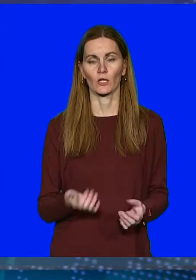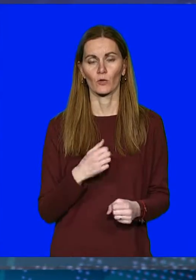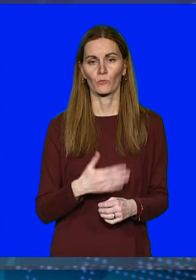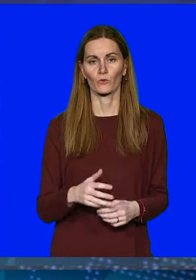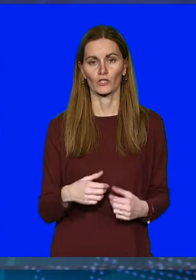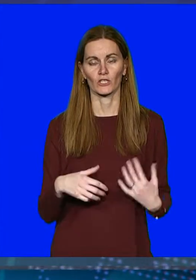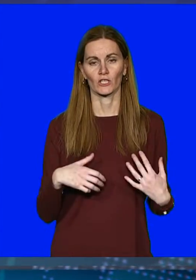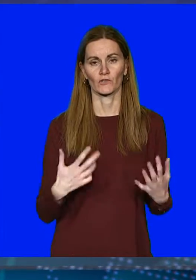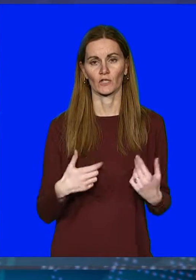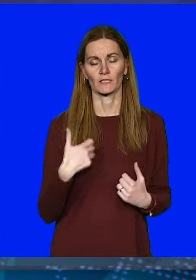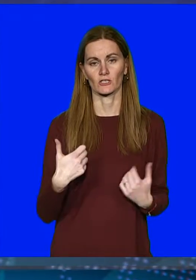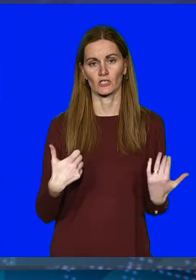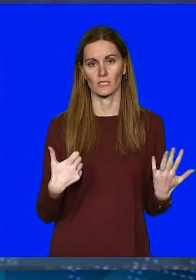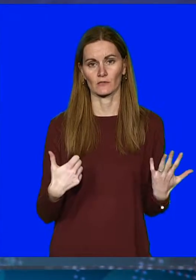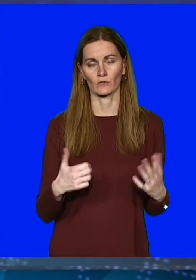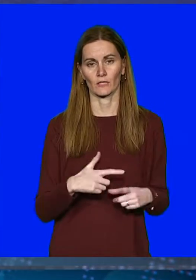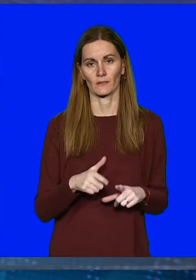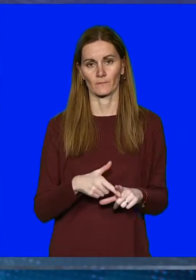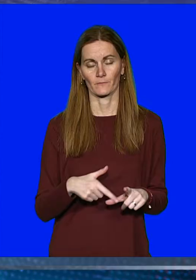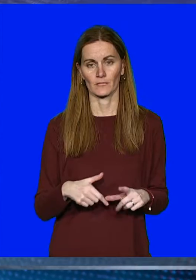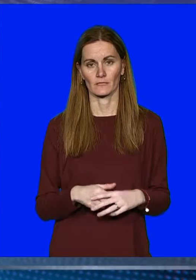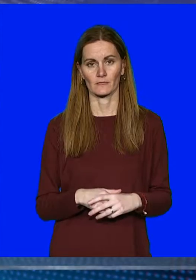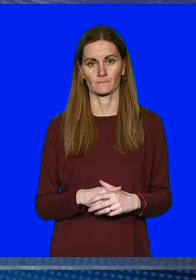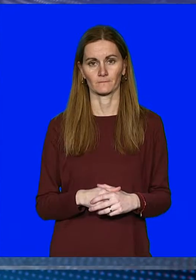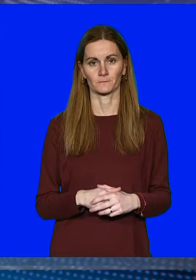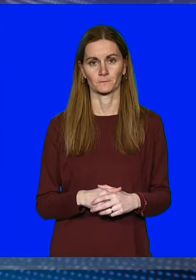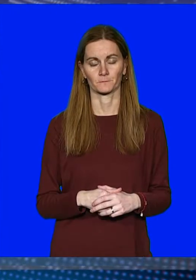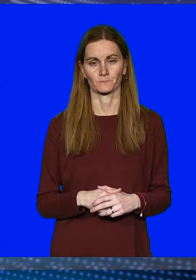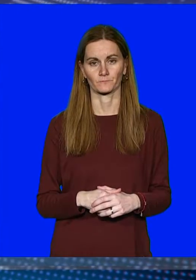pročistač je u svoj probni rad pušten 12. lipnja ove godine.